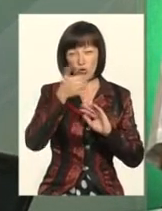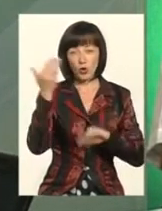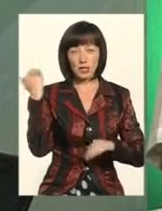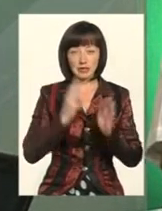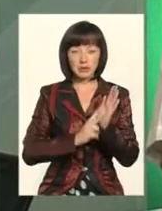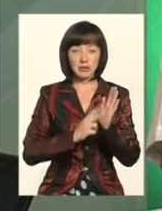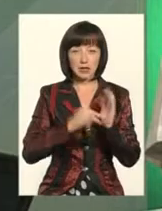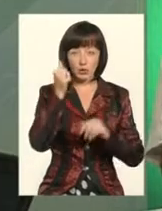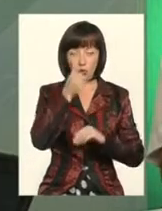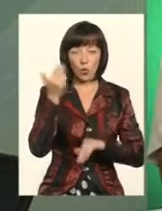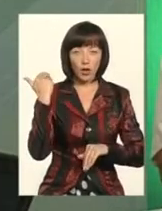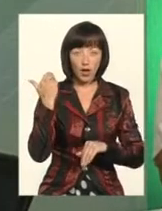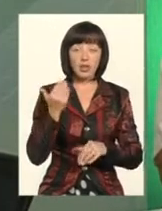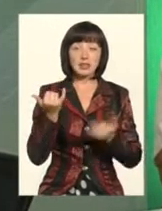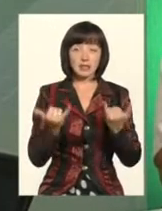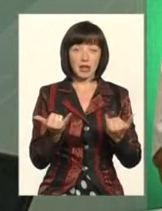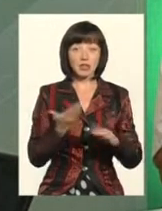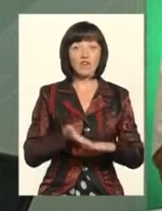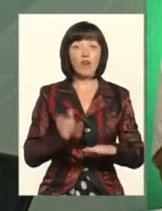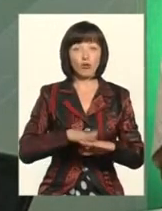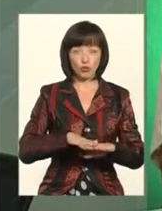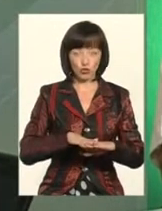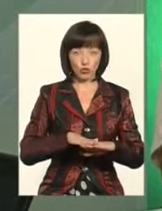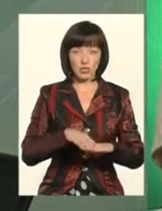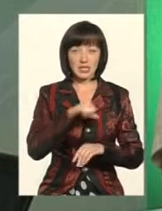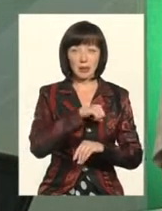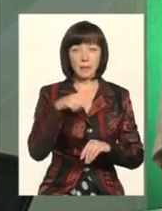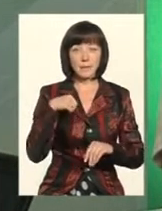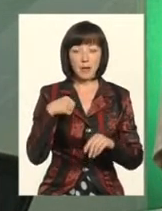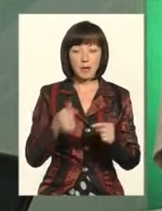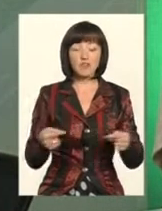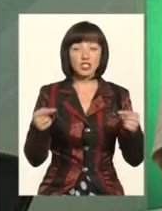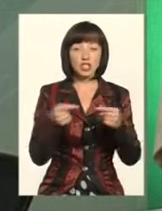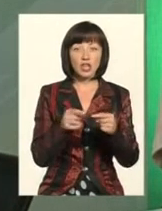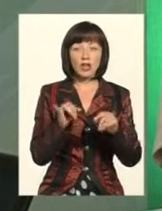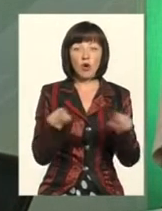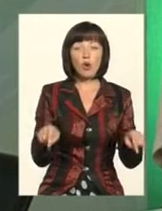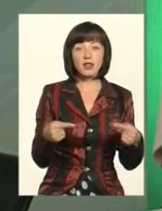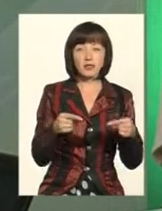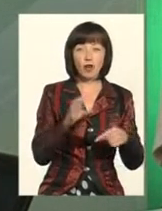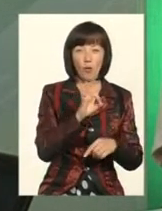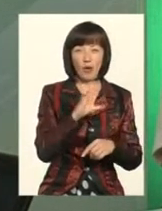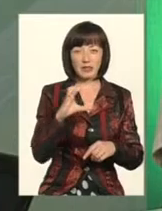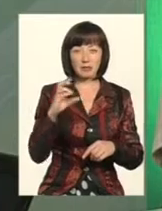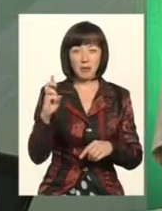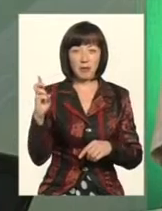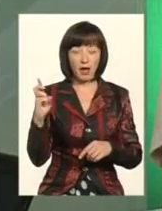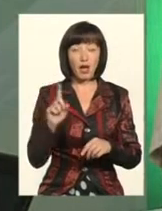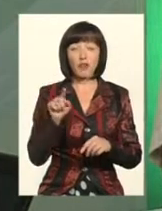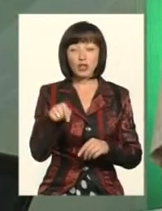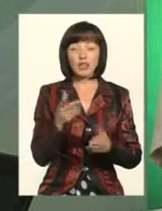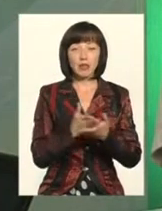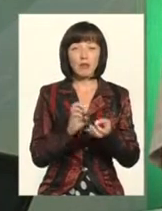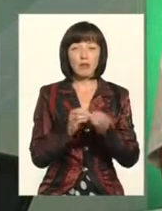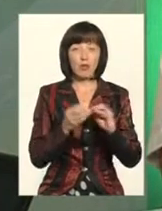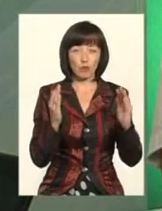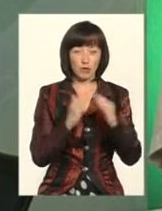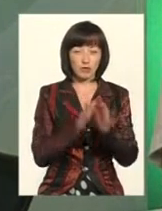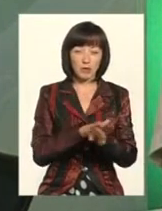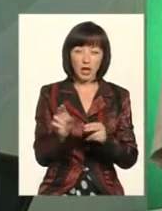70-ті роки, ну, їм зараз важко самим визначатися і організовувати ці об'єднання, тому що вони є проблеми з